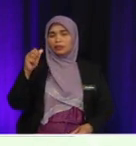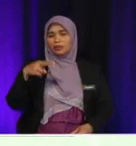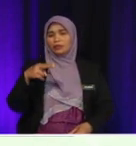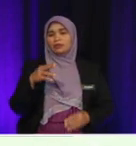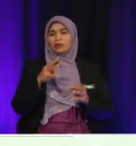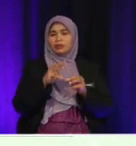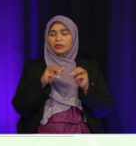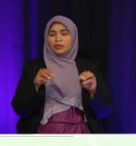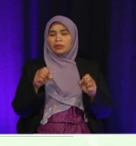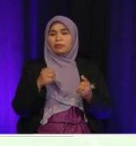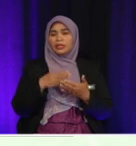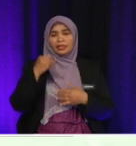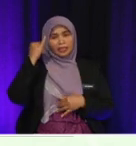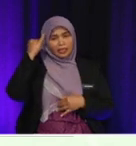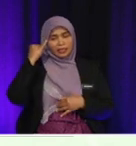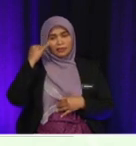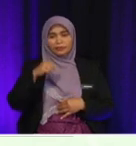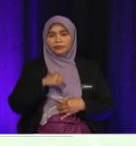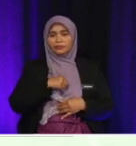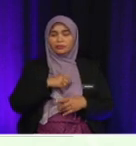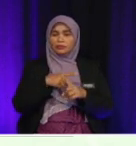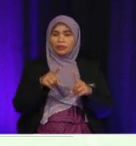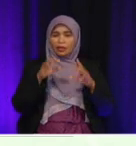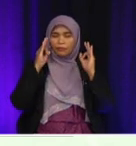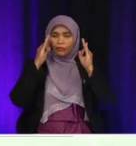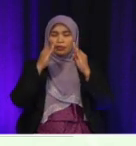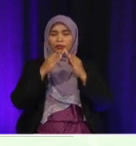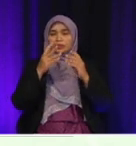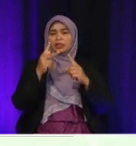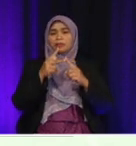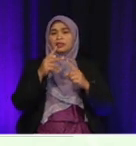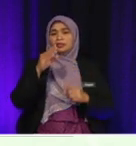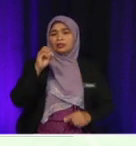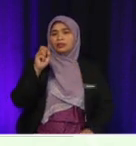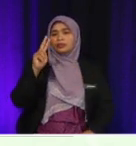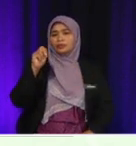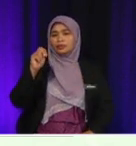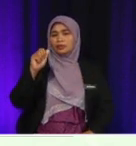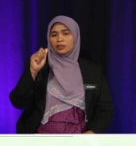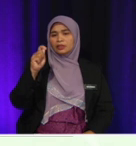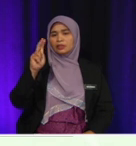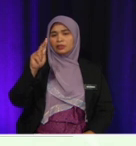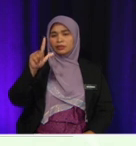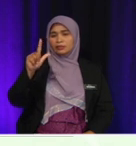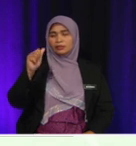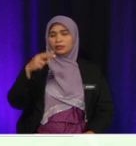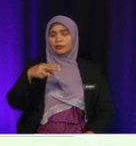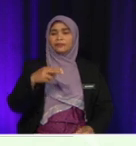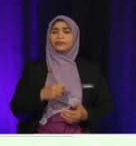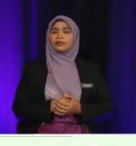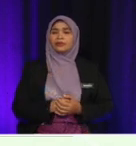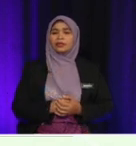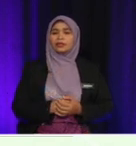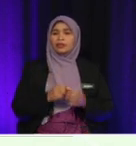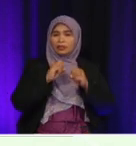idea dan pandangan mereka tetapi mestilah fokus kepada sunatullah seterusnya Terangkan dua pengajaran